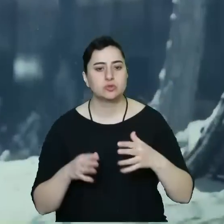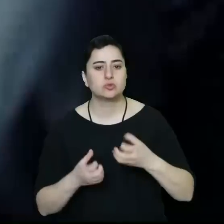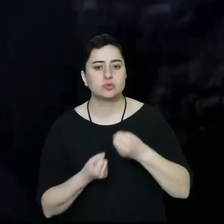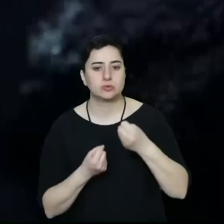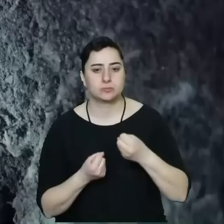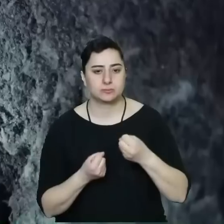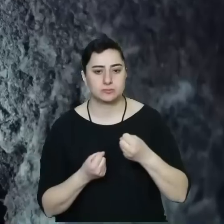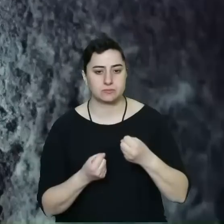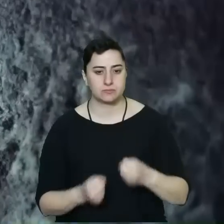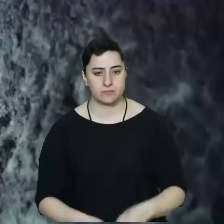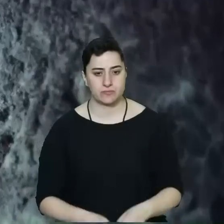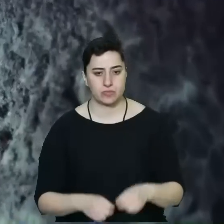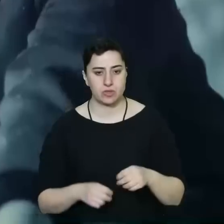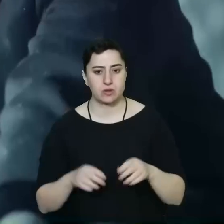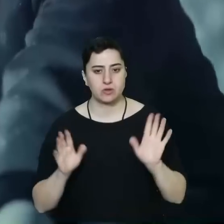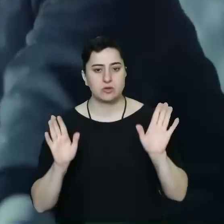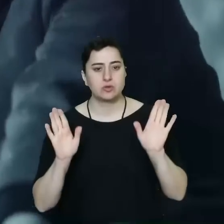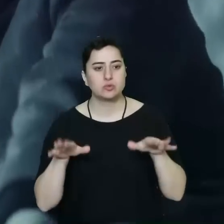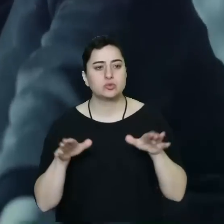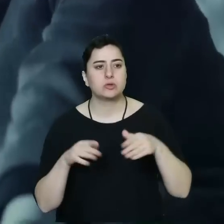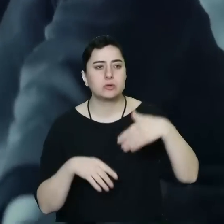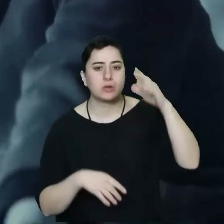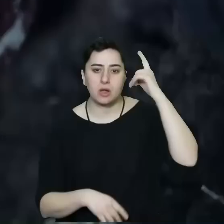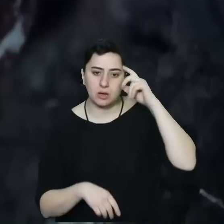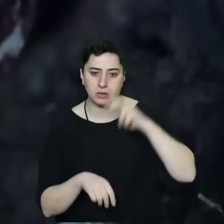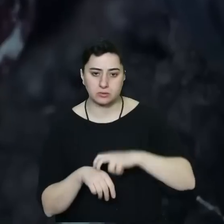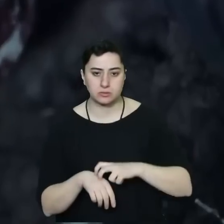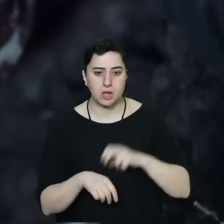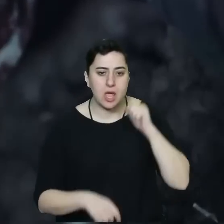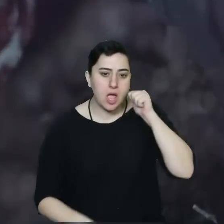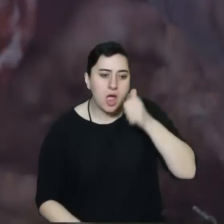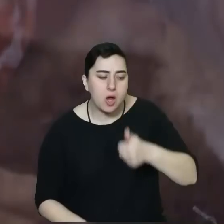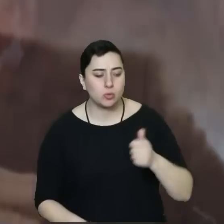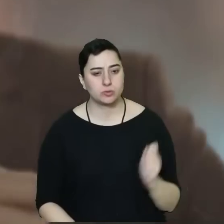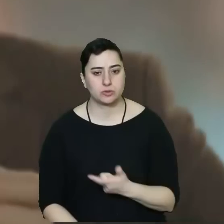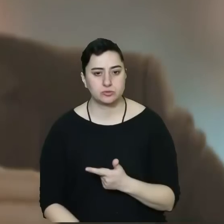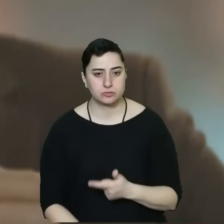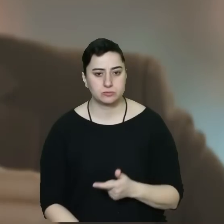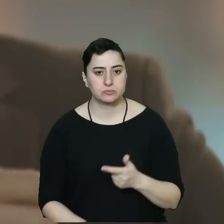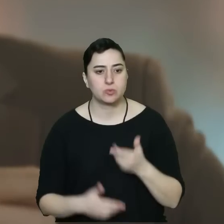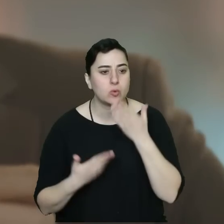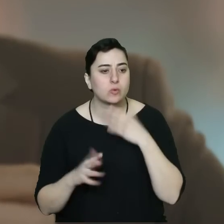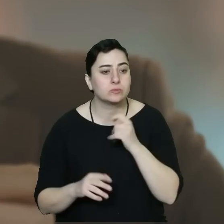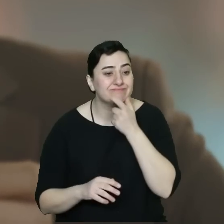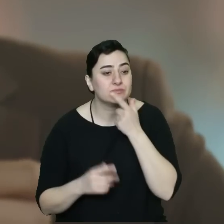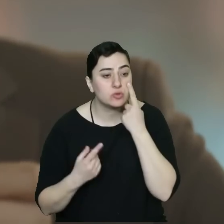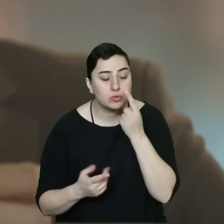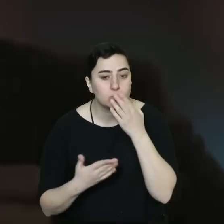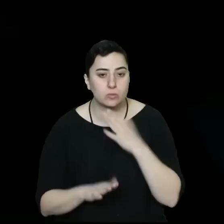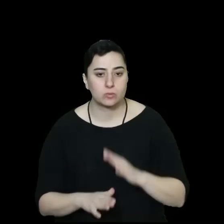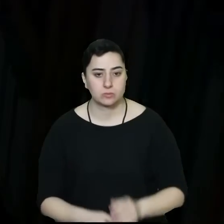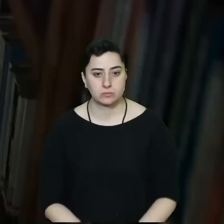ağzında. Kuşlara takılıp gidiyor aklım. Her gün kaçıyorum, yoksa gülüşün.